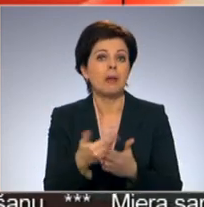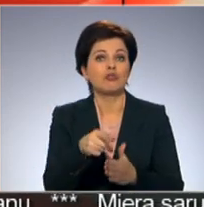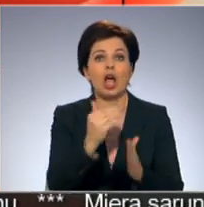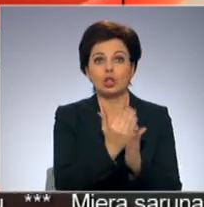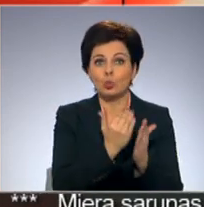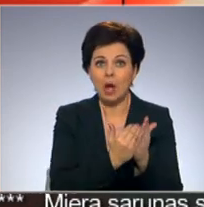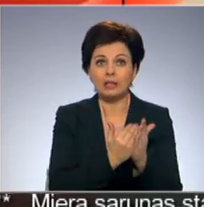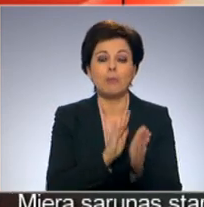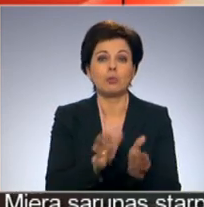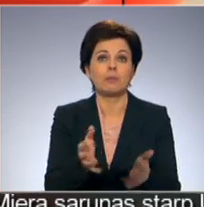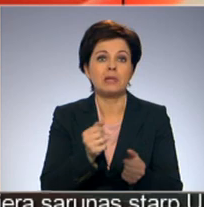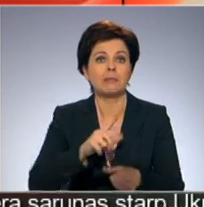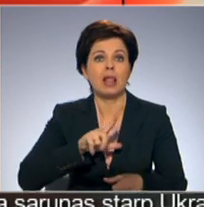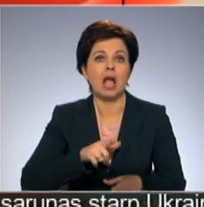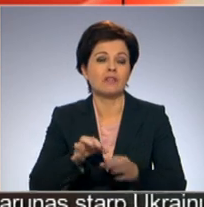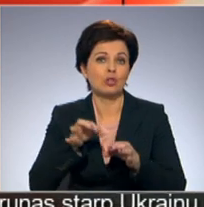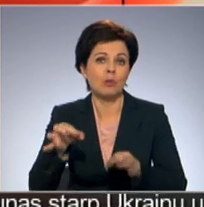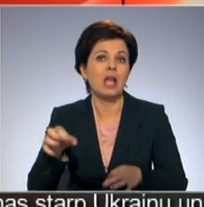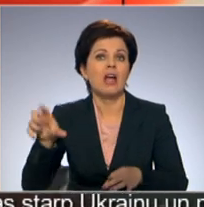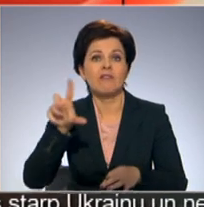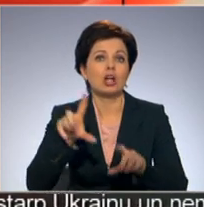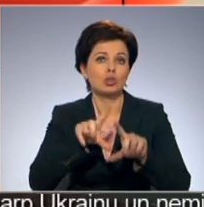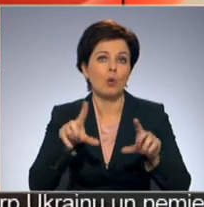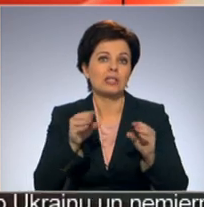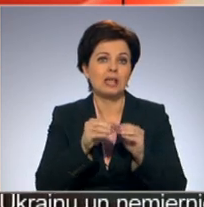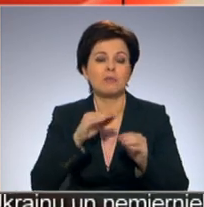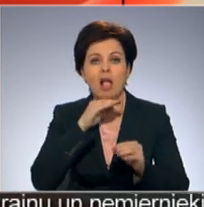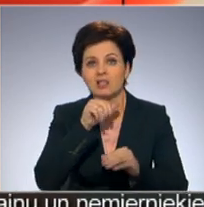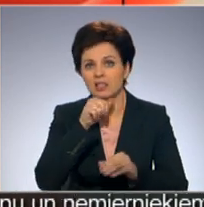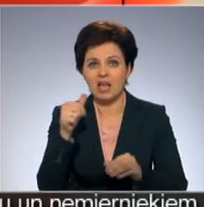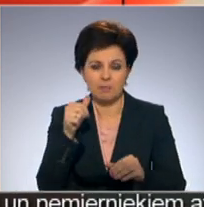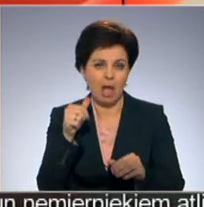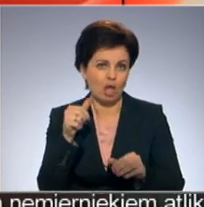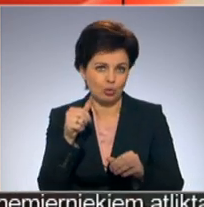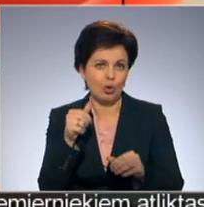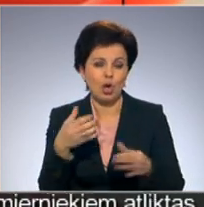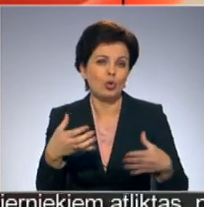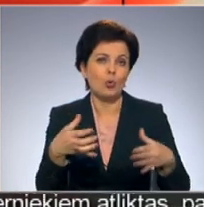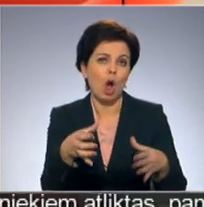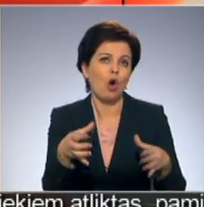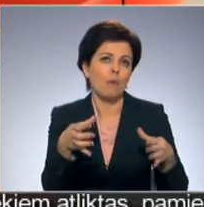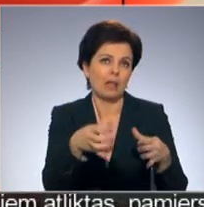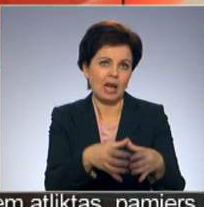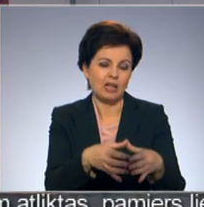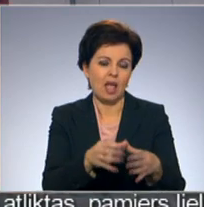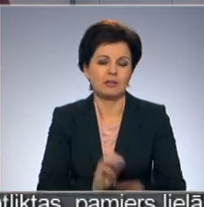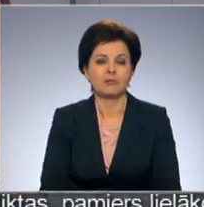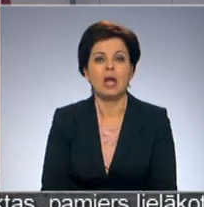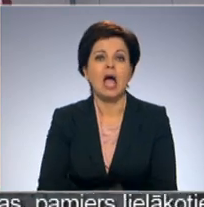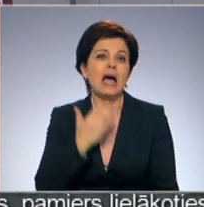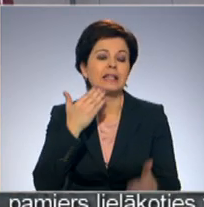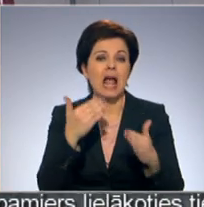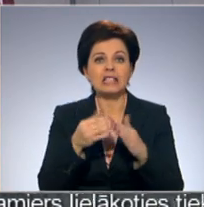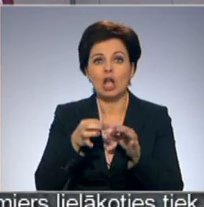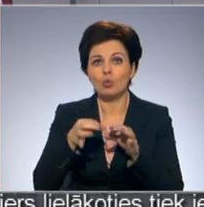Latvijas novados vairākas skolas 10. Klases iespējams nespētu nokomplektēt, un skaidrot devās Latgales kolēģi. Rēzeknes